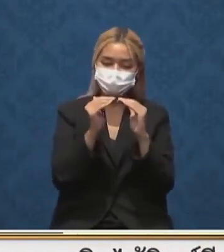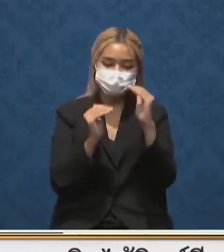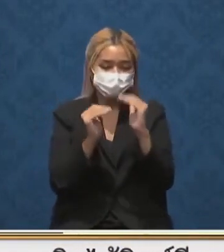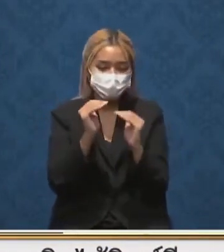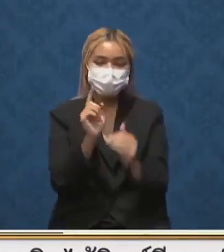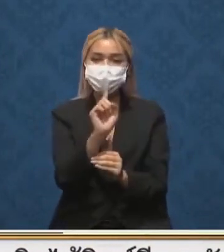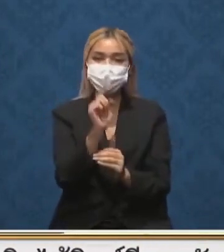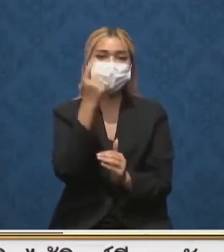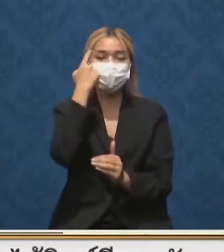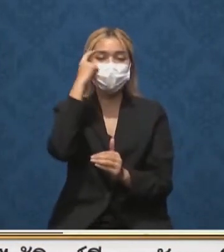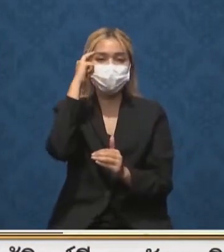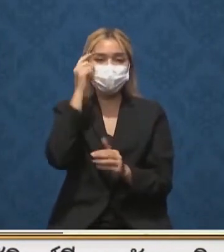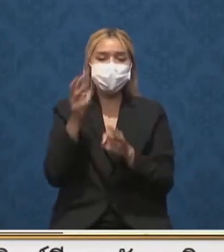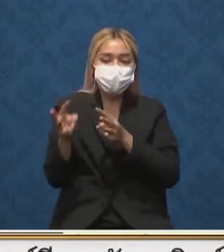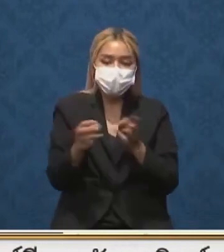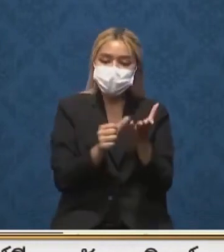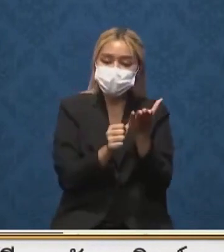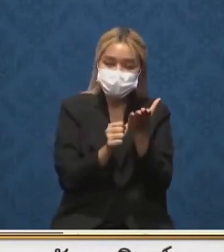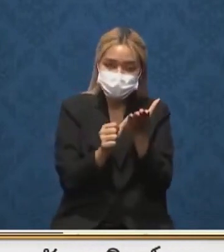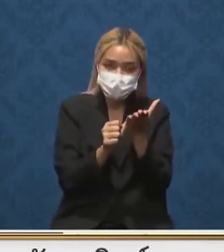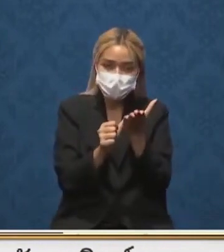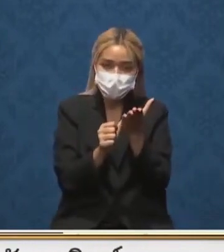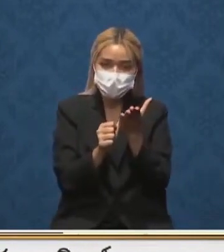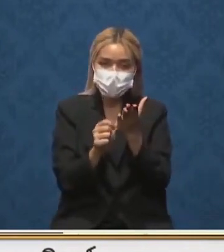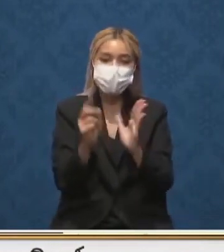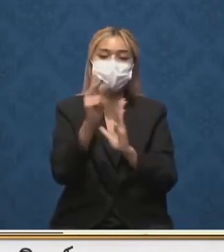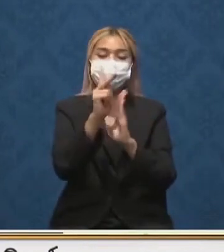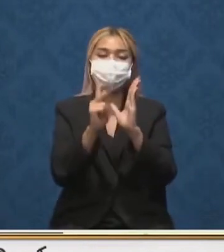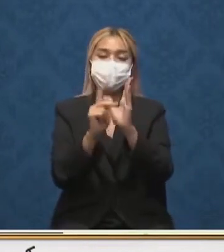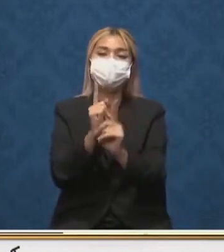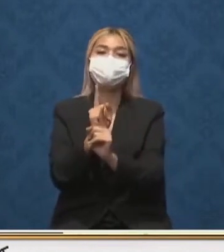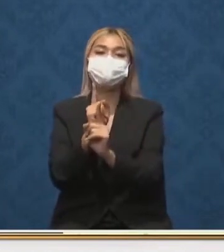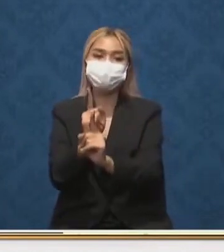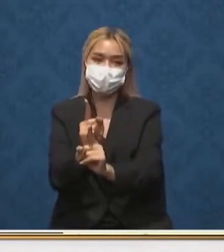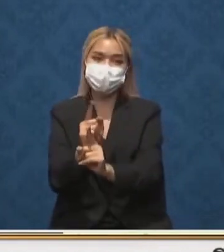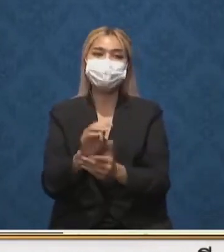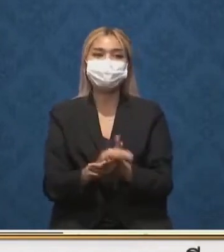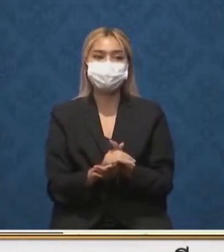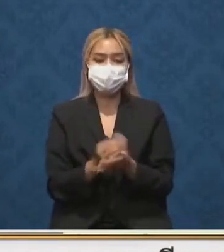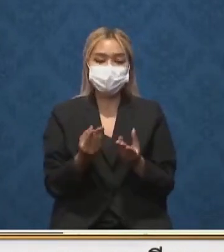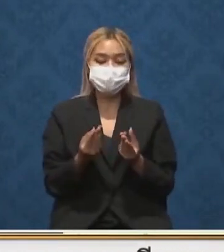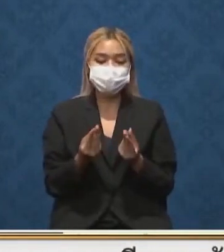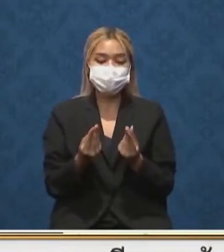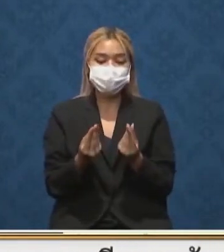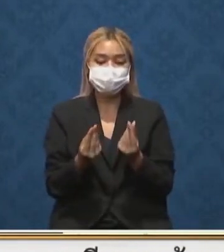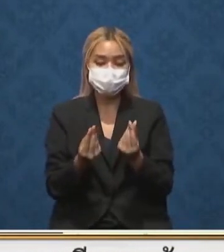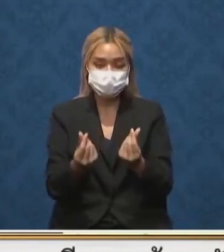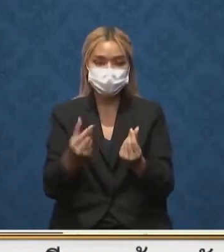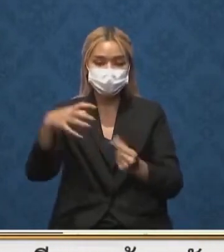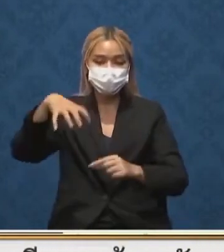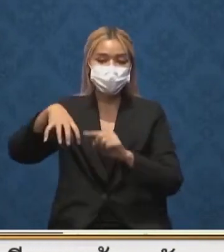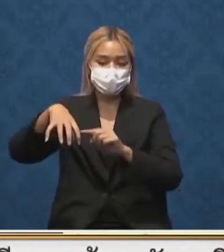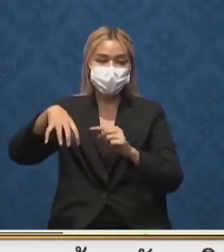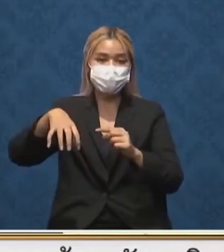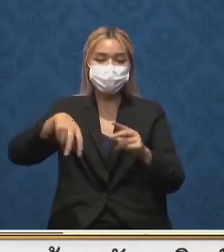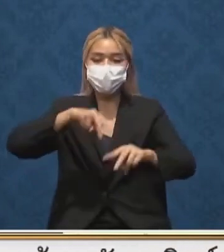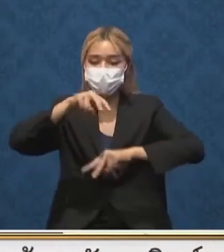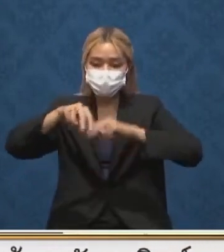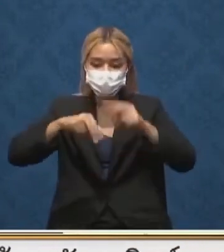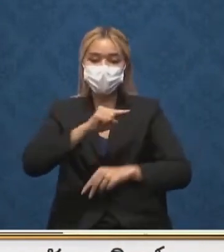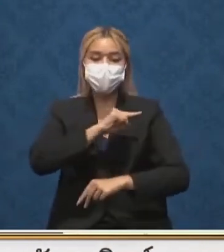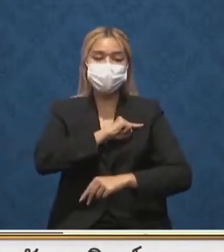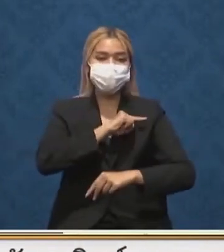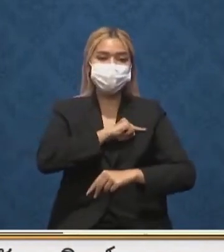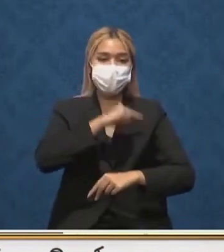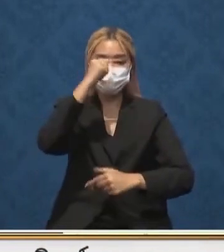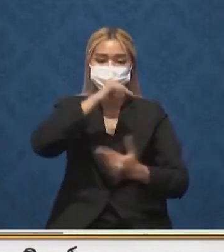ต้องไปหาทางแก้กันนะครับโดยกฎหมายเขาก็รักษาที่ดินให้กับประเทศชาตินี้แหละเขาไม่ได้เอาไปเป็นที่ของ